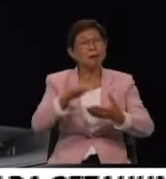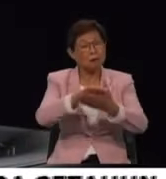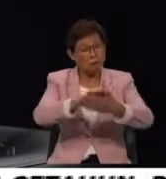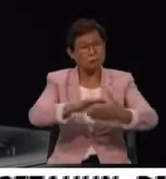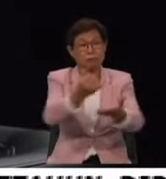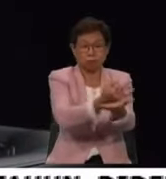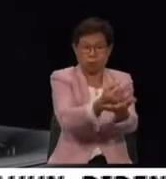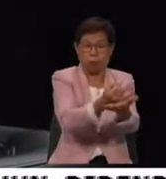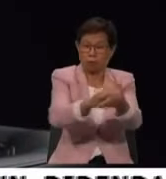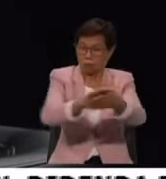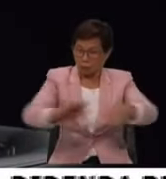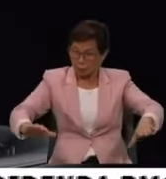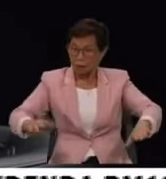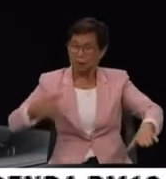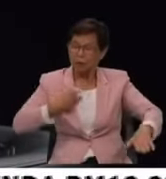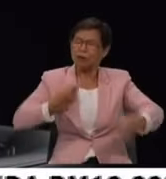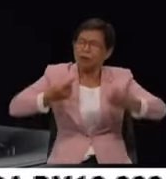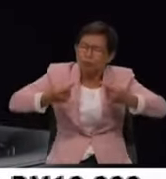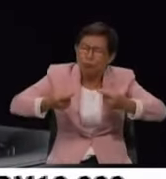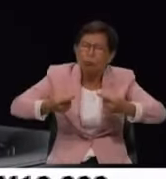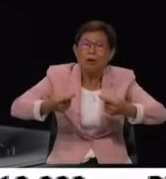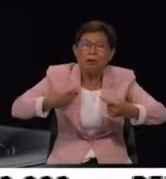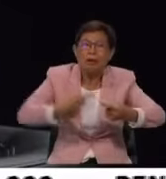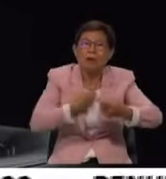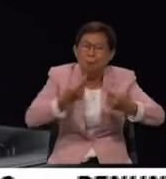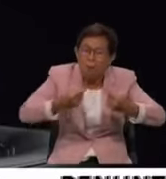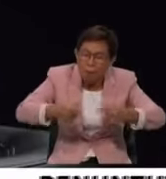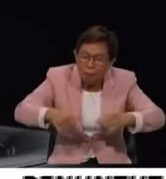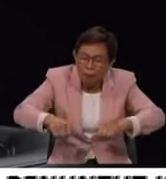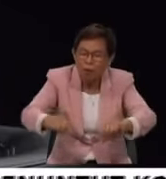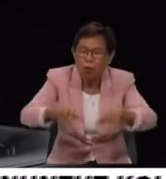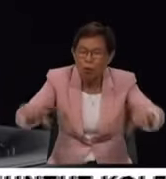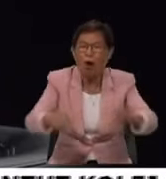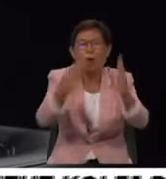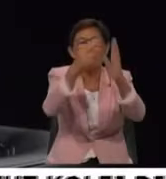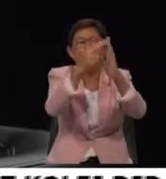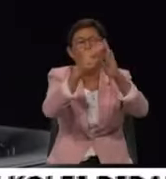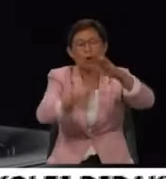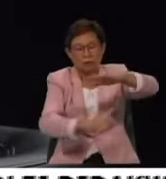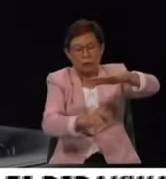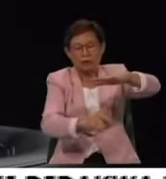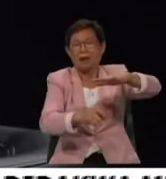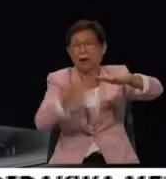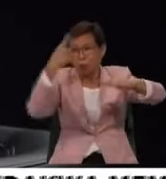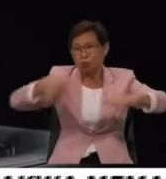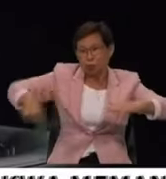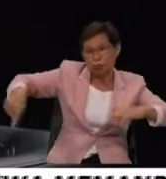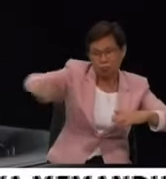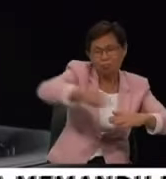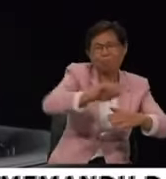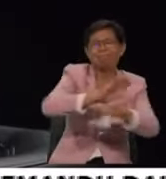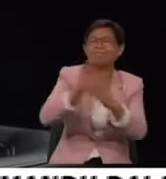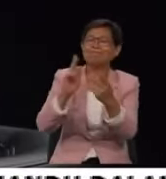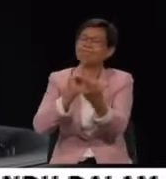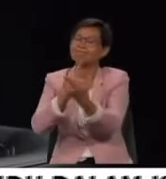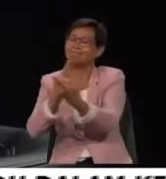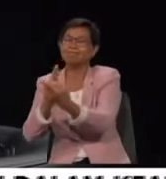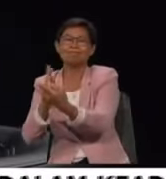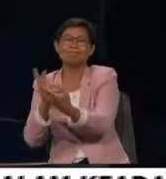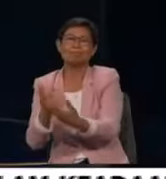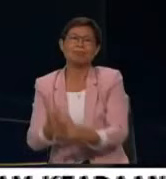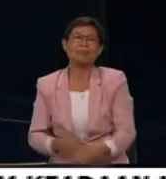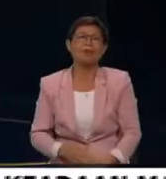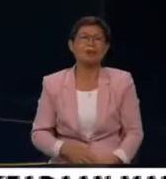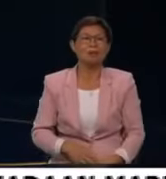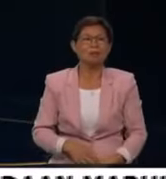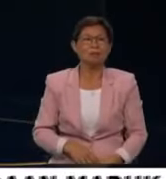untuk memberi a ataupun menimbulkan satu dasar supaya mereka ni jadi relevan. M hm. Mm. Baik. Aa